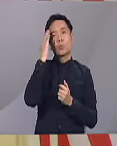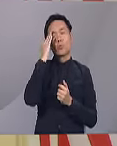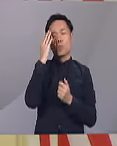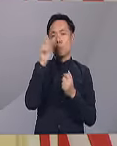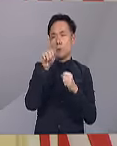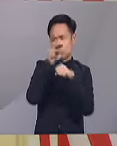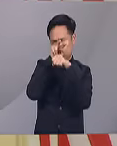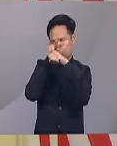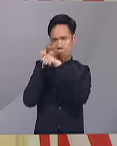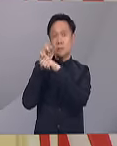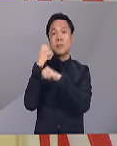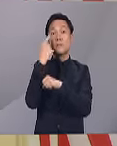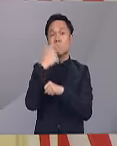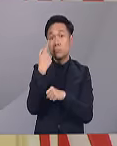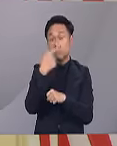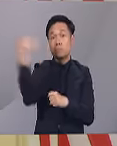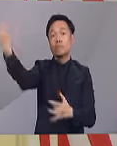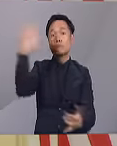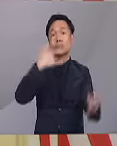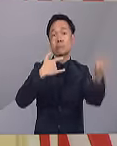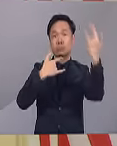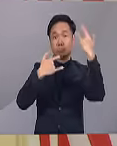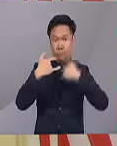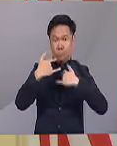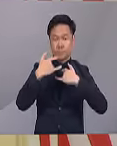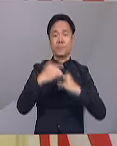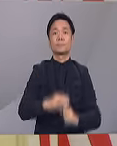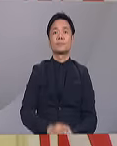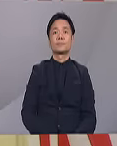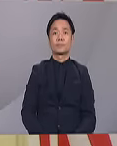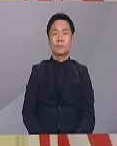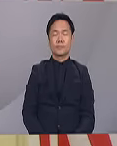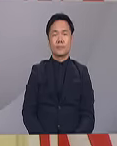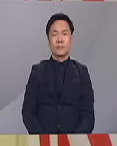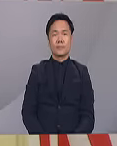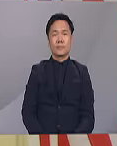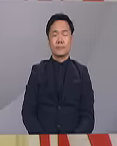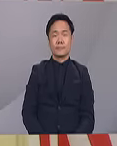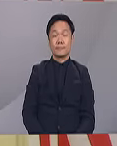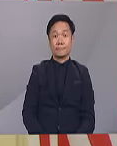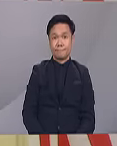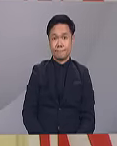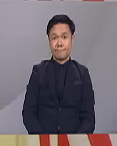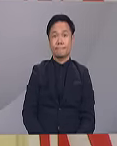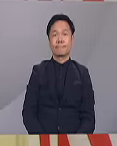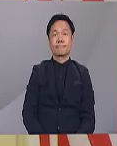pantau dan juga untuk kita uruskan kemasukan mereka ke negara kita. Kita tahu